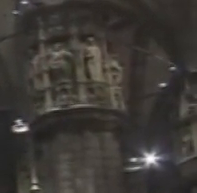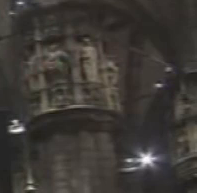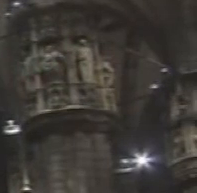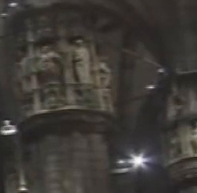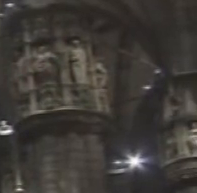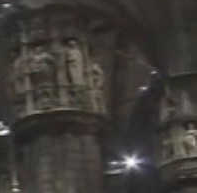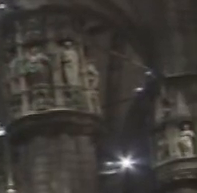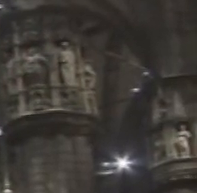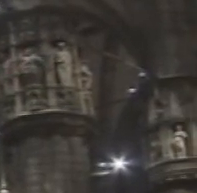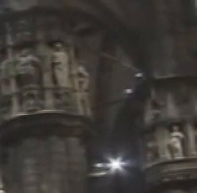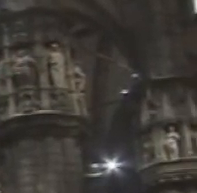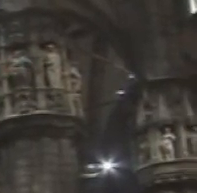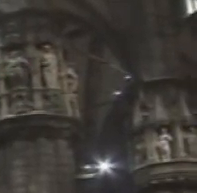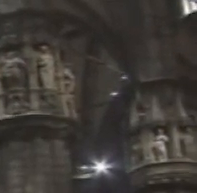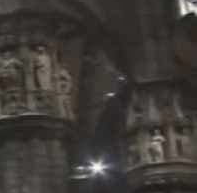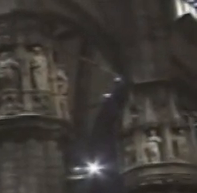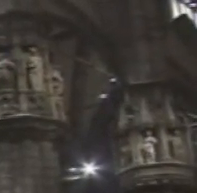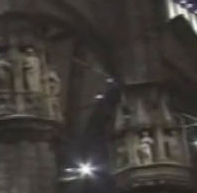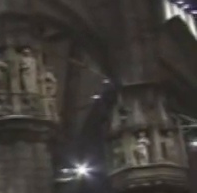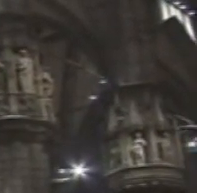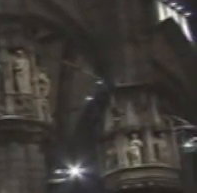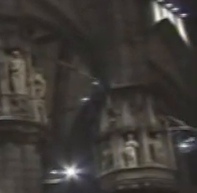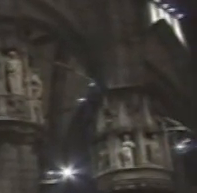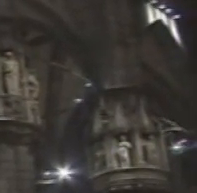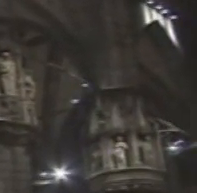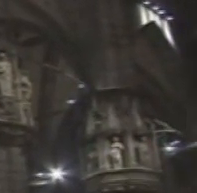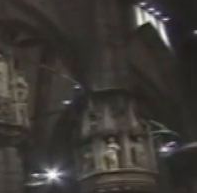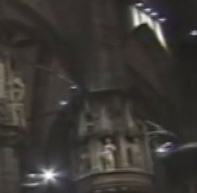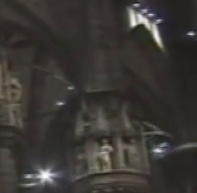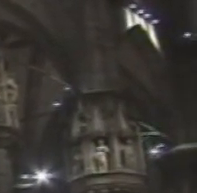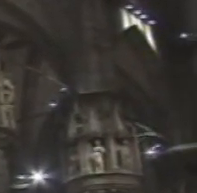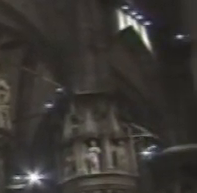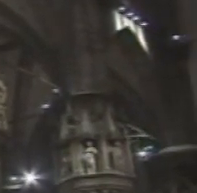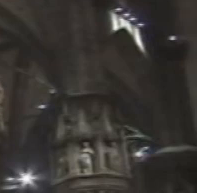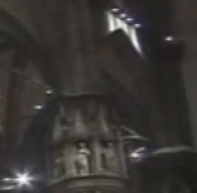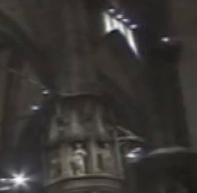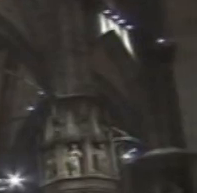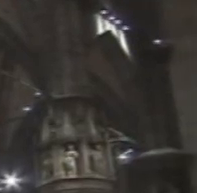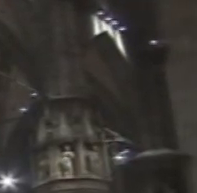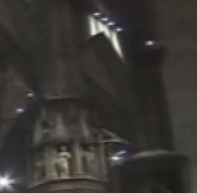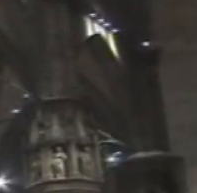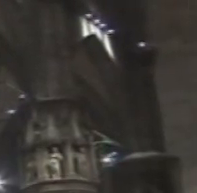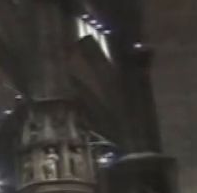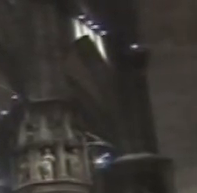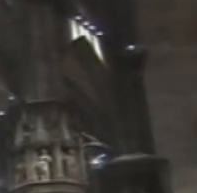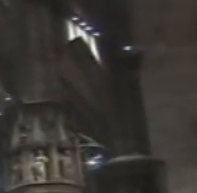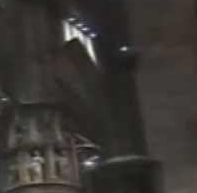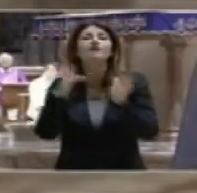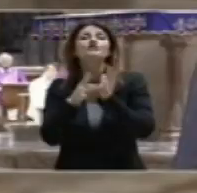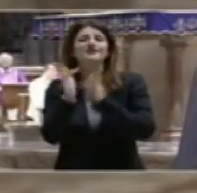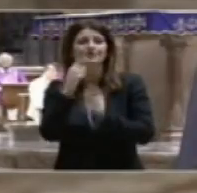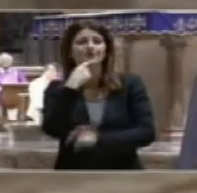più vicini a noi. Per questo l'Avvento si apre con una parola di Dio che visita il tempo della tribolazione e